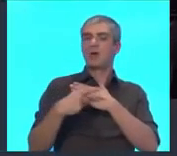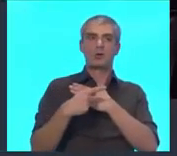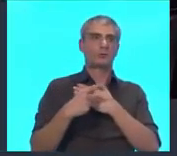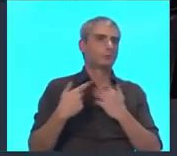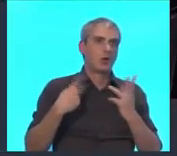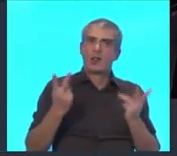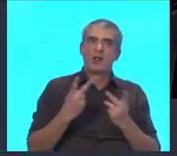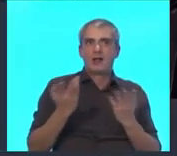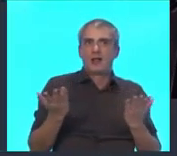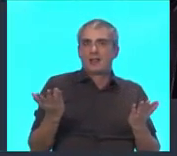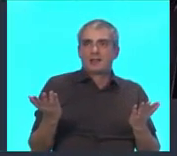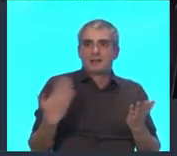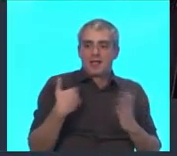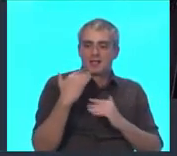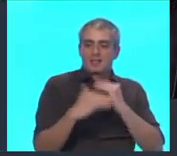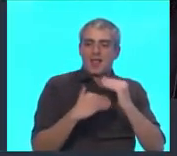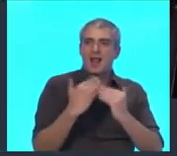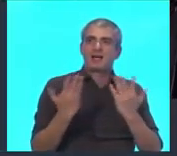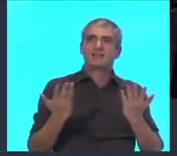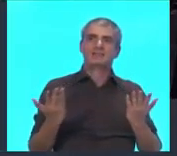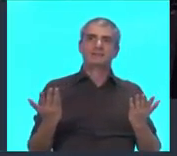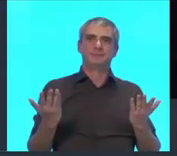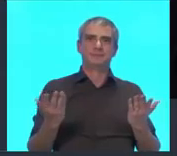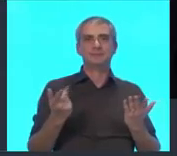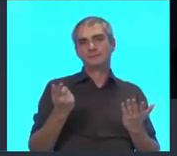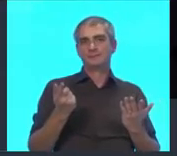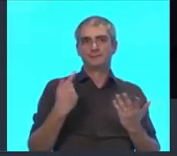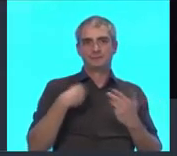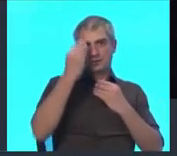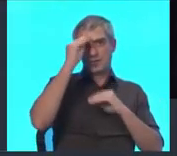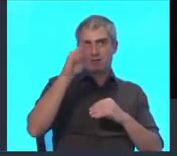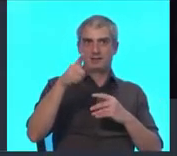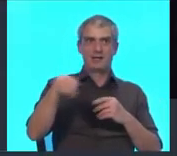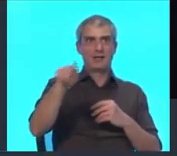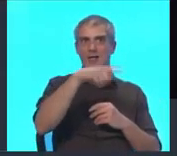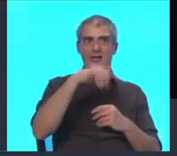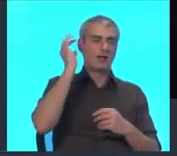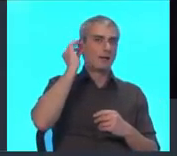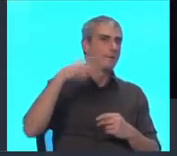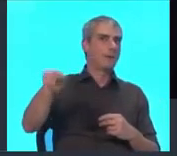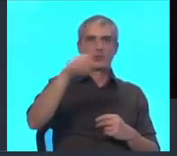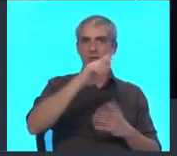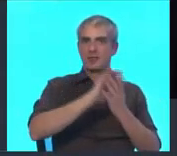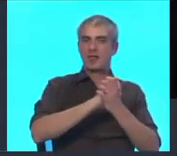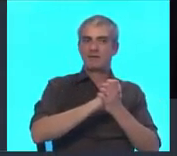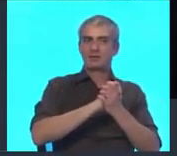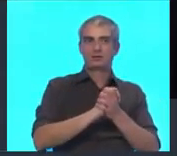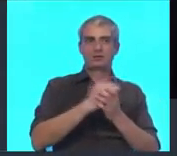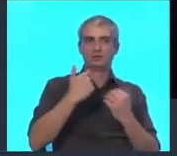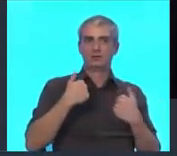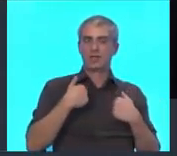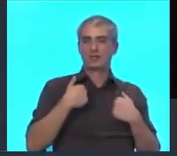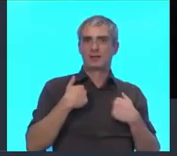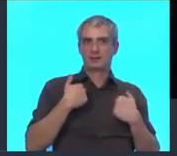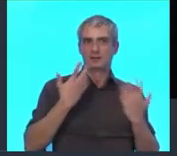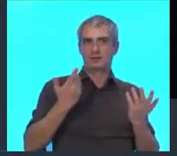כך התהליך של כביכול להודיע כאילו לבנות, לחברות שלי על... על זה שכאילו